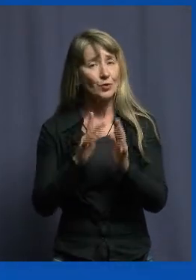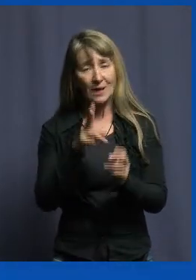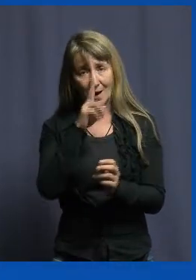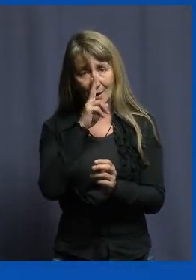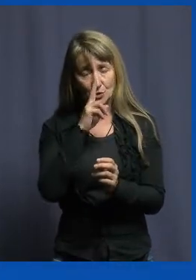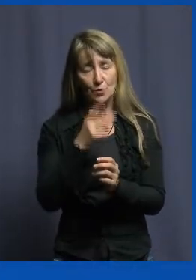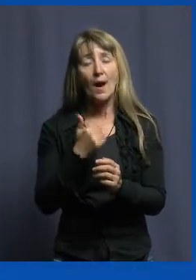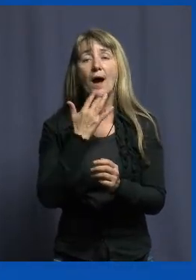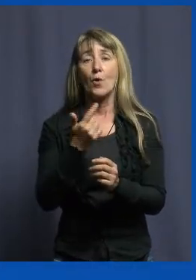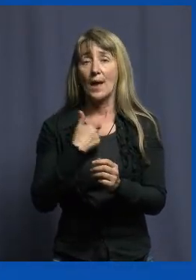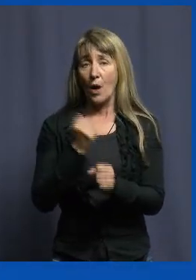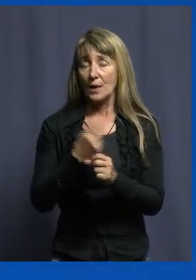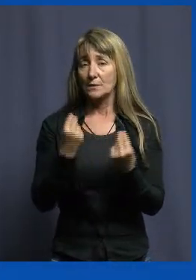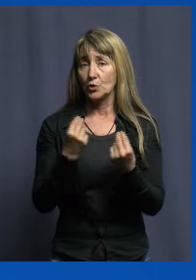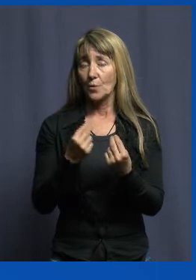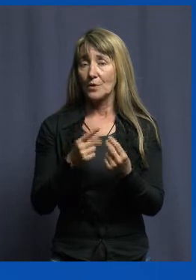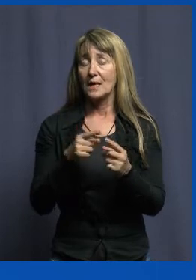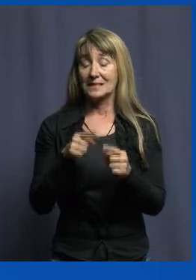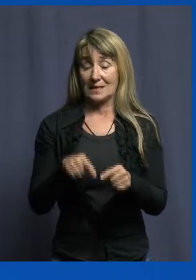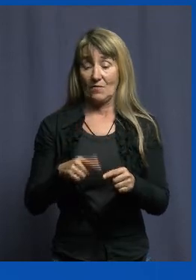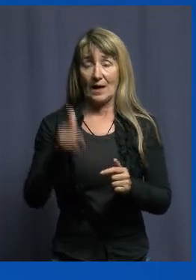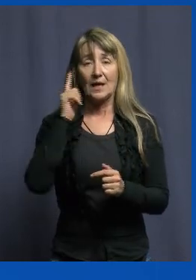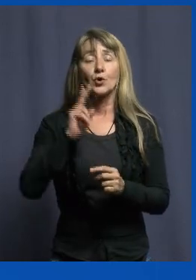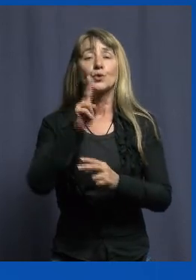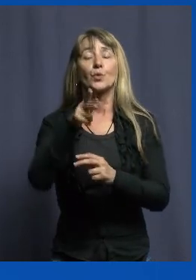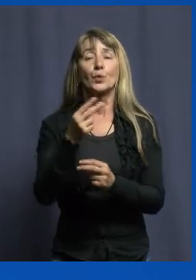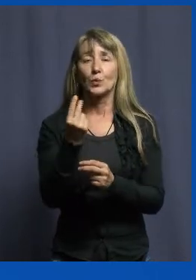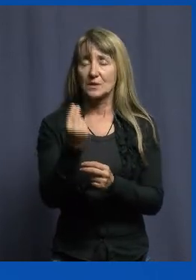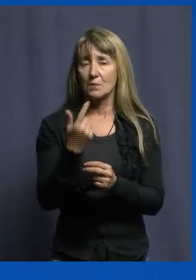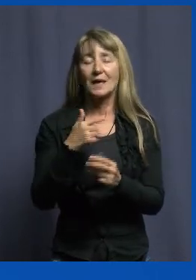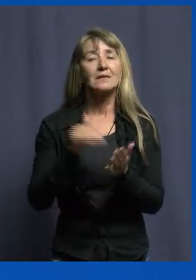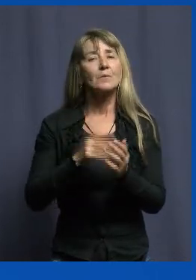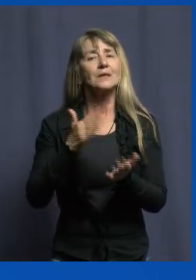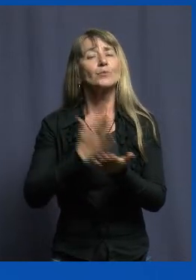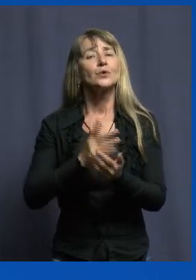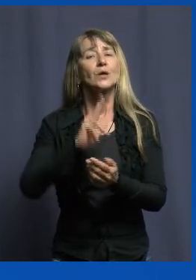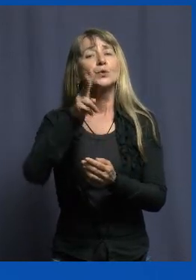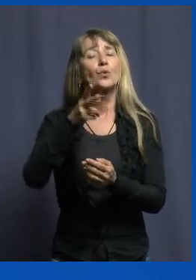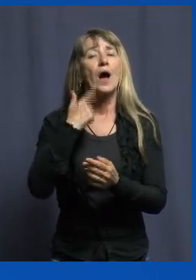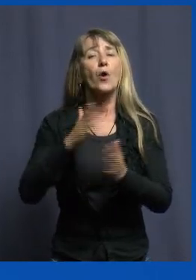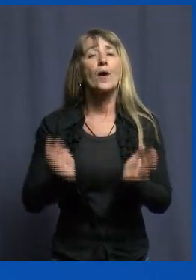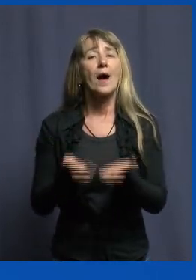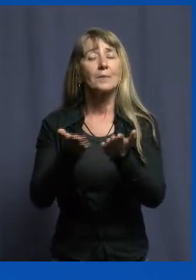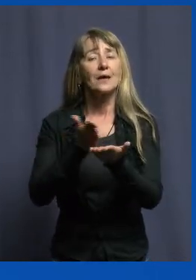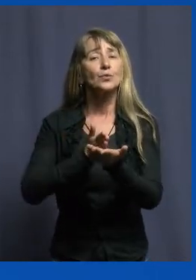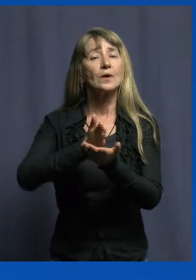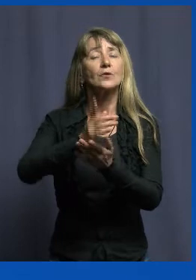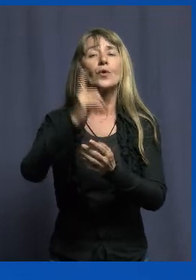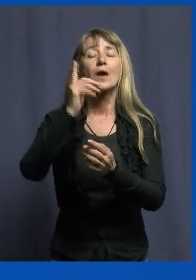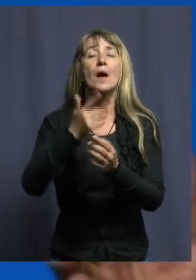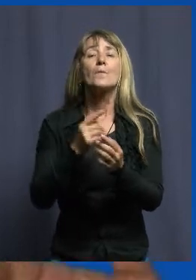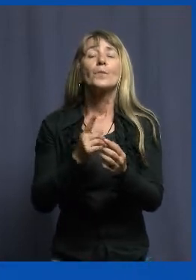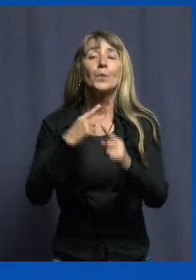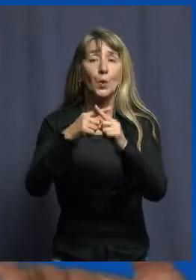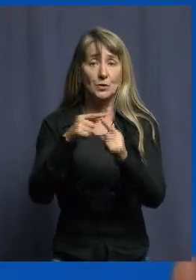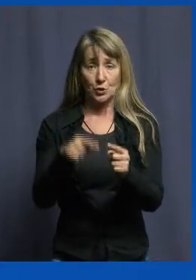dakle, ako ja uradim dobro sve poslove, ovaj grad koji je drugi u Srbiji po svemu i treba bi da bude drugi, ako on napreduje, pa to je plus i toj vladi. Bilo